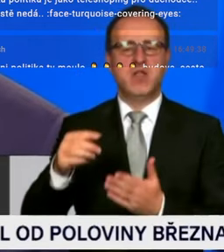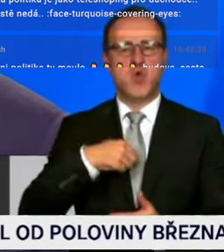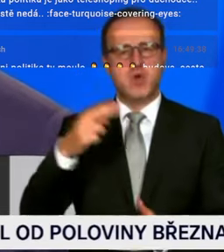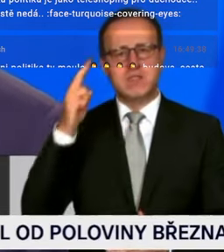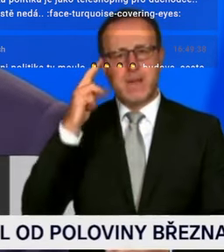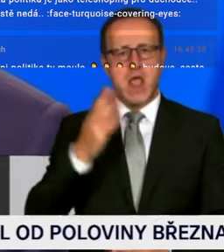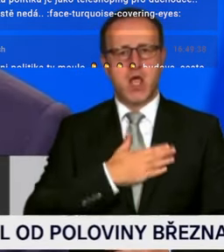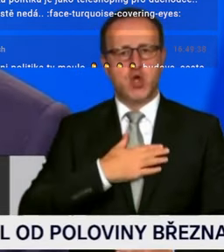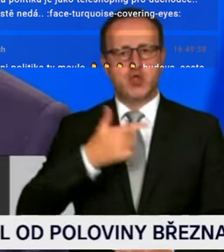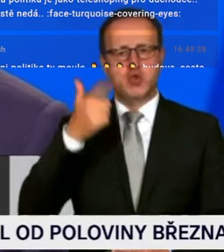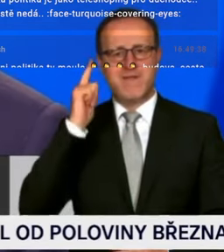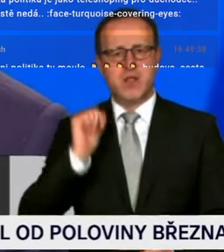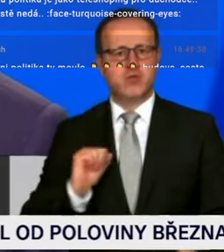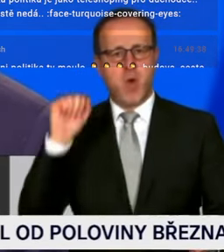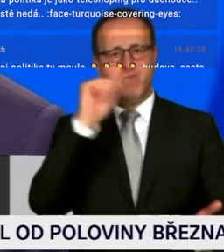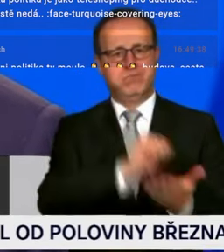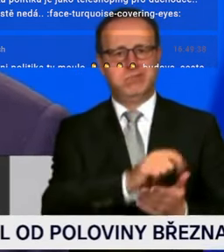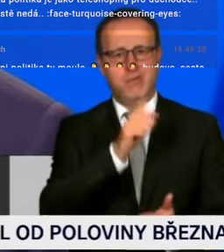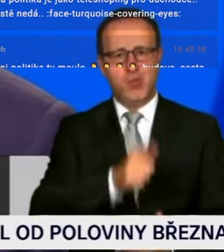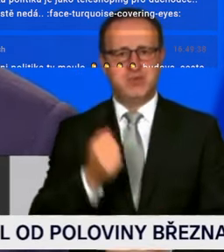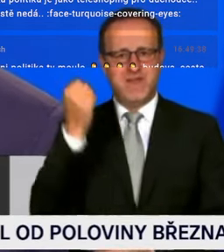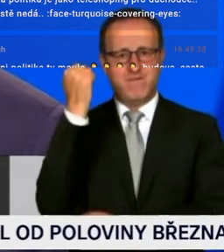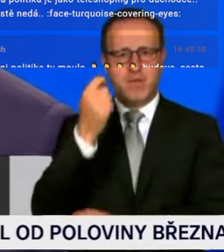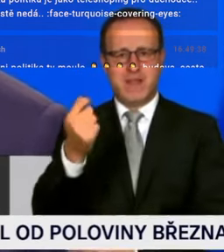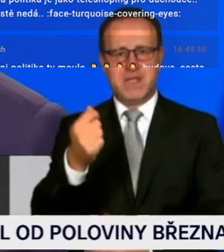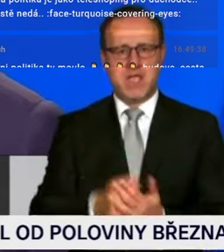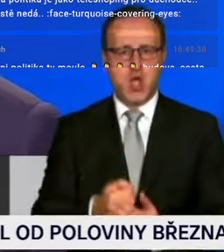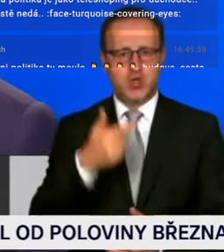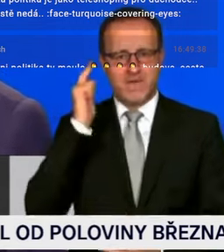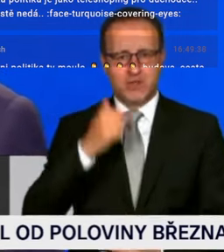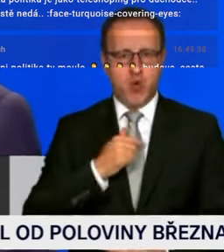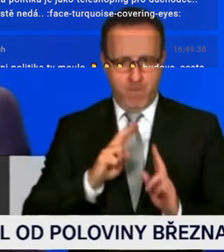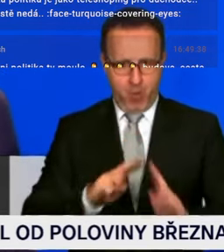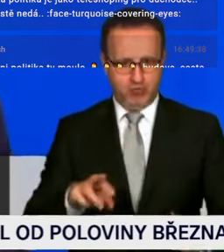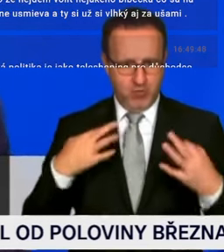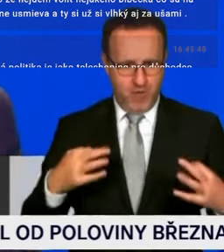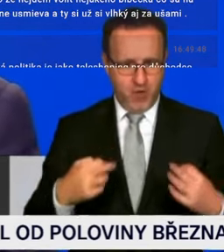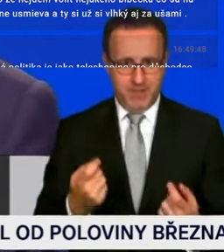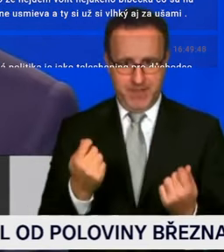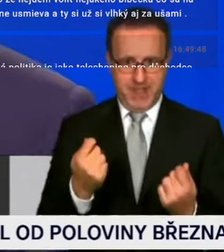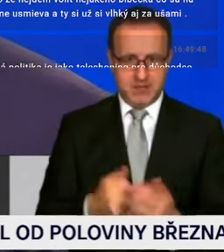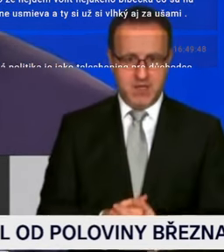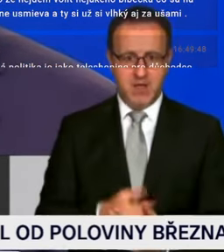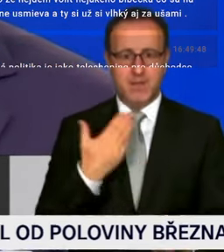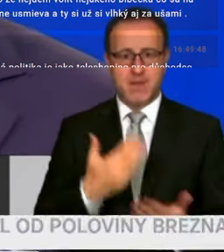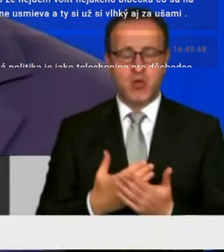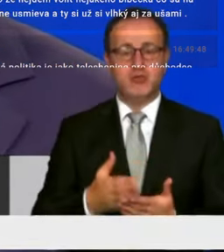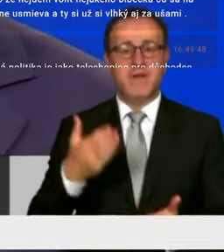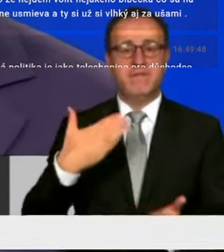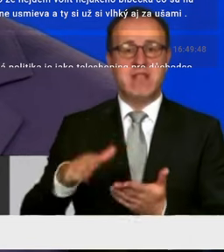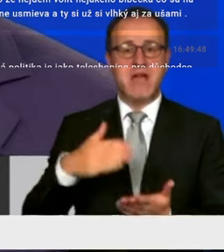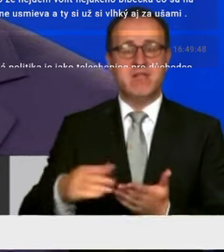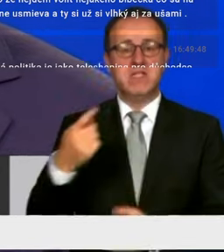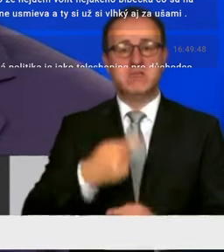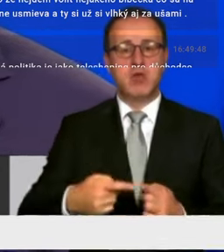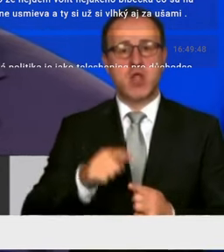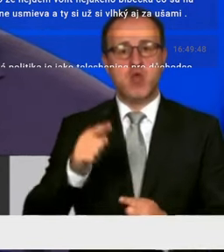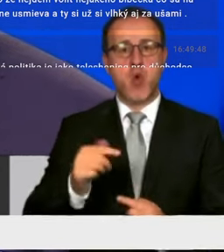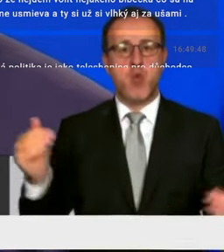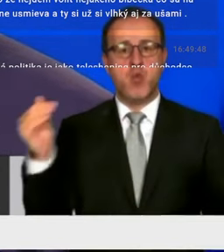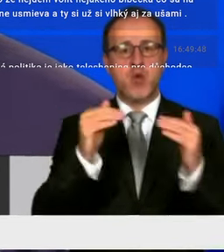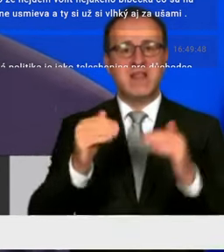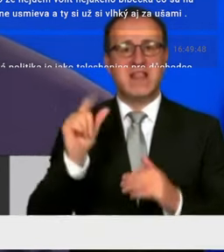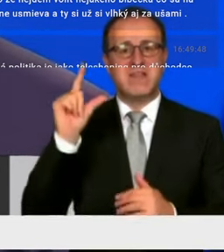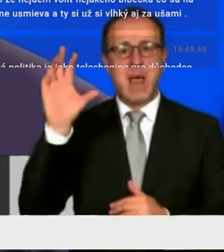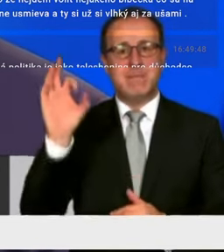Slovensko do tohto fondu muselo poskytnúť peňazí či si so Slovensko môže teraz dovoliť pretože aj tie výdavky na zbrojenie do úrovní 2% je